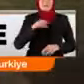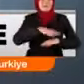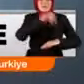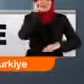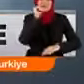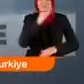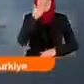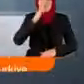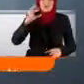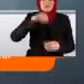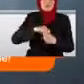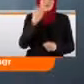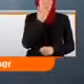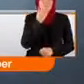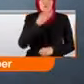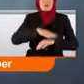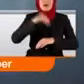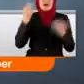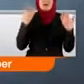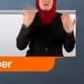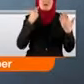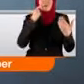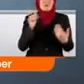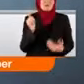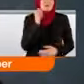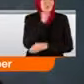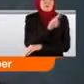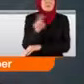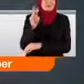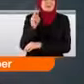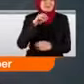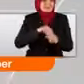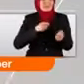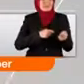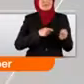öğrenciler daha havasında eşsiz bir Manzarada eğitim görüyor